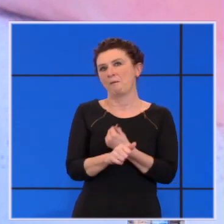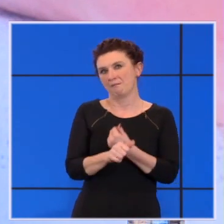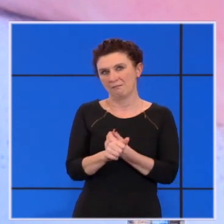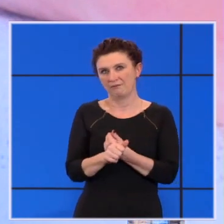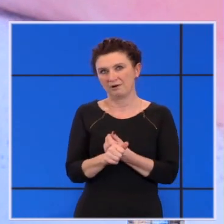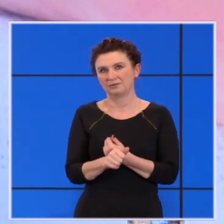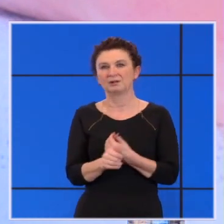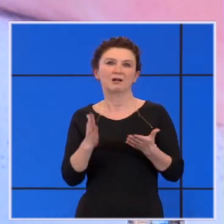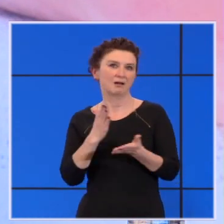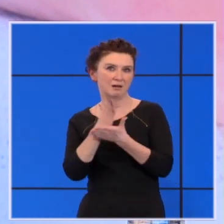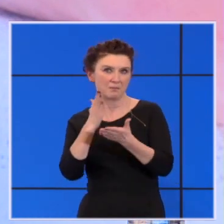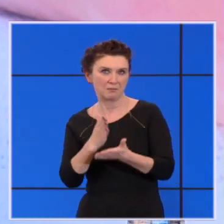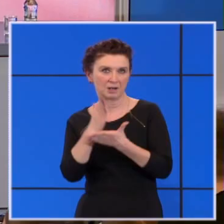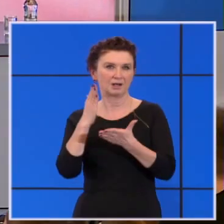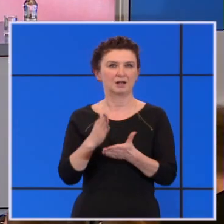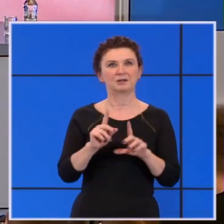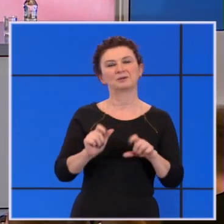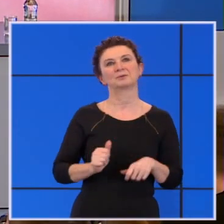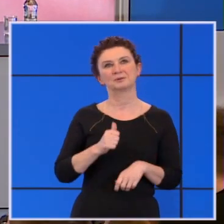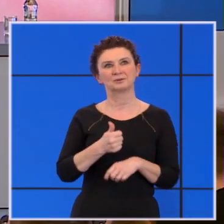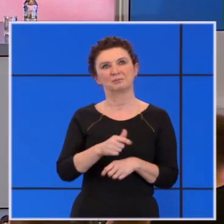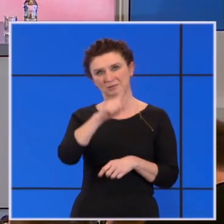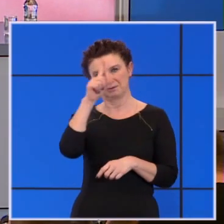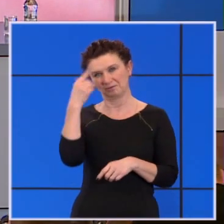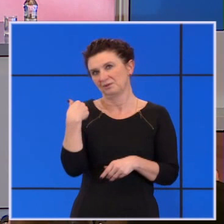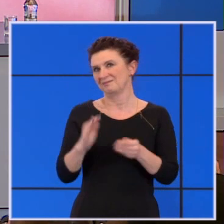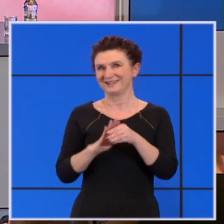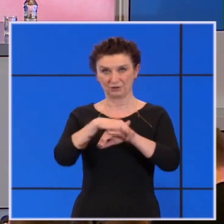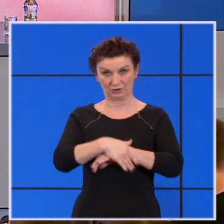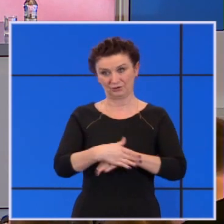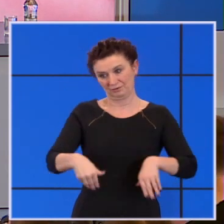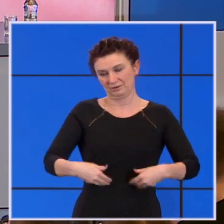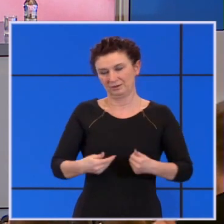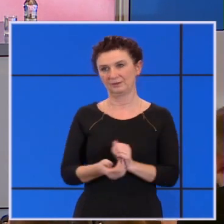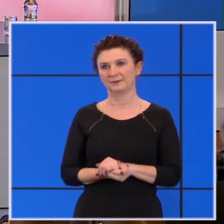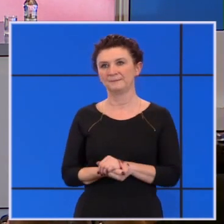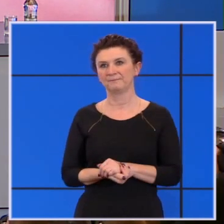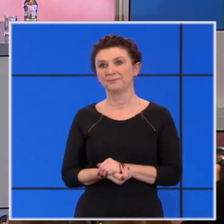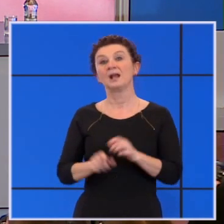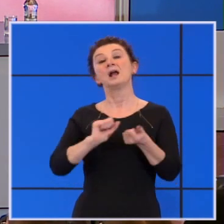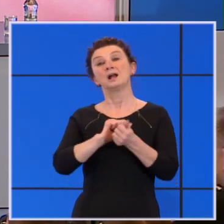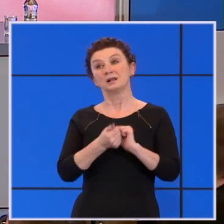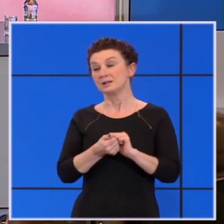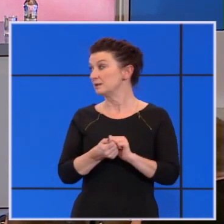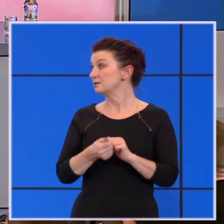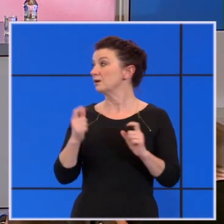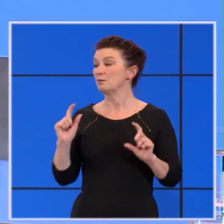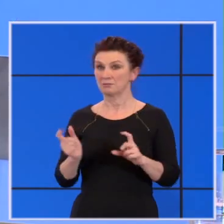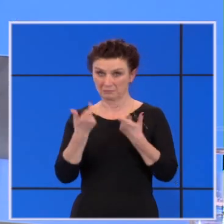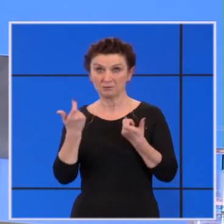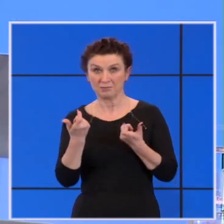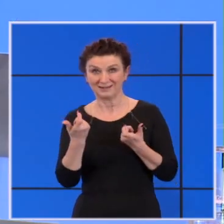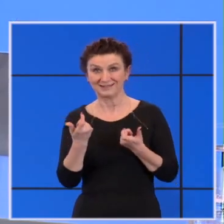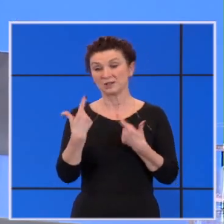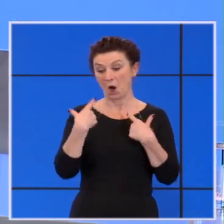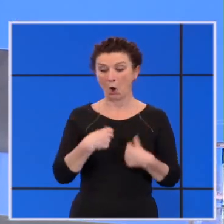zdrowymi, szczęśliwymi ludźmi. Ale jeszcze dodam, bo są przypadki rzeczywiście, że osoby, które stosowały tę metodę, po kilku latach od urodzenia